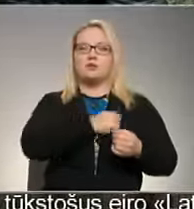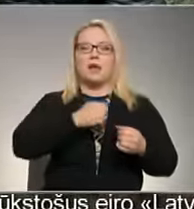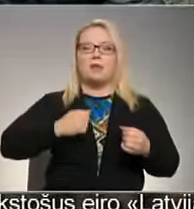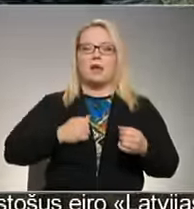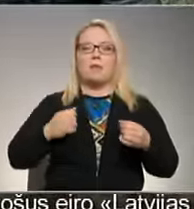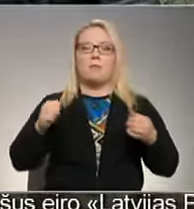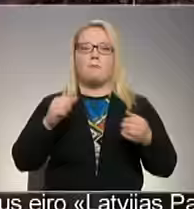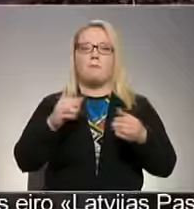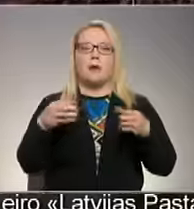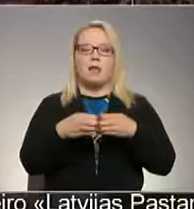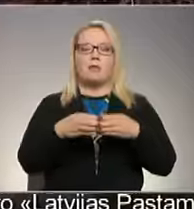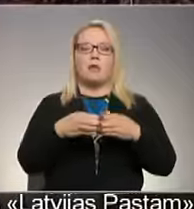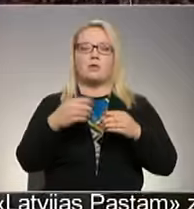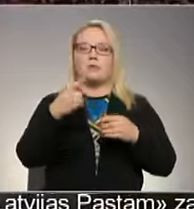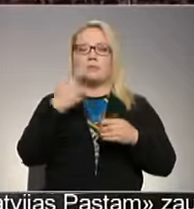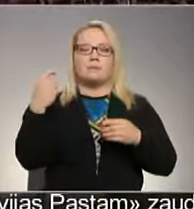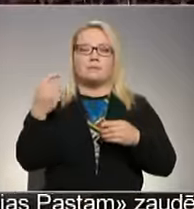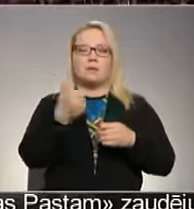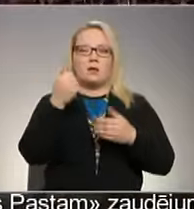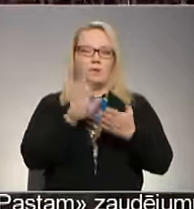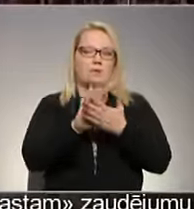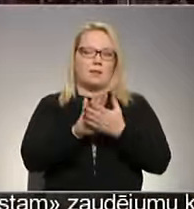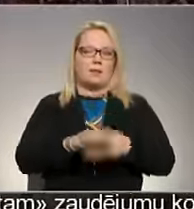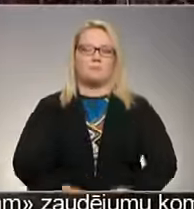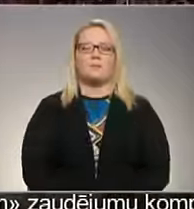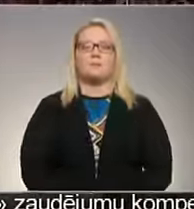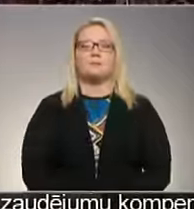izveides simtgadēji. Sandra Leitāne, Andris Spāns, TV Spektrs.